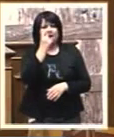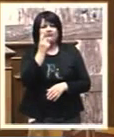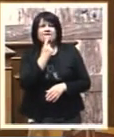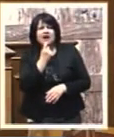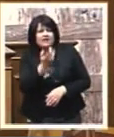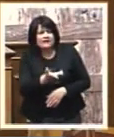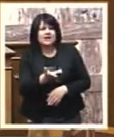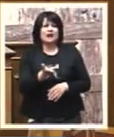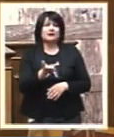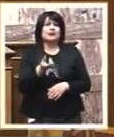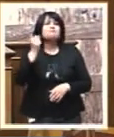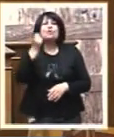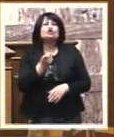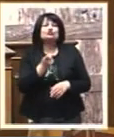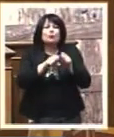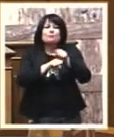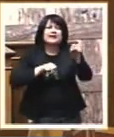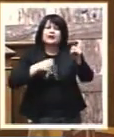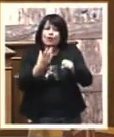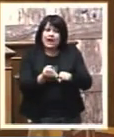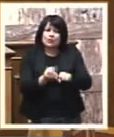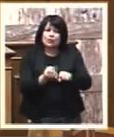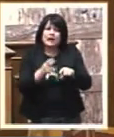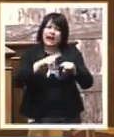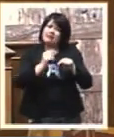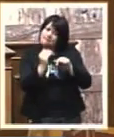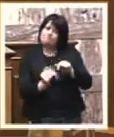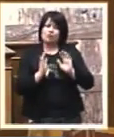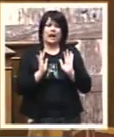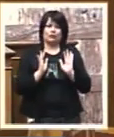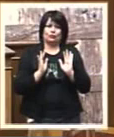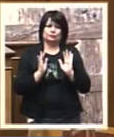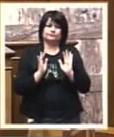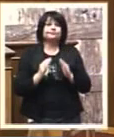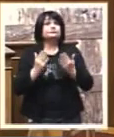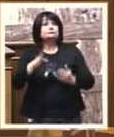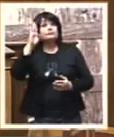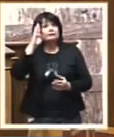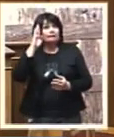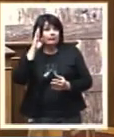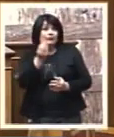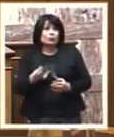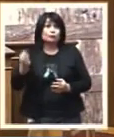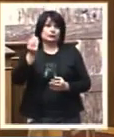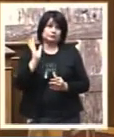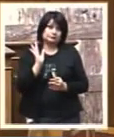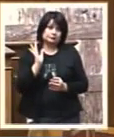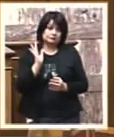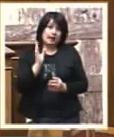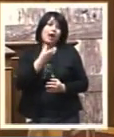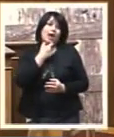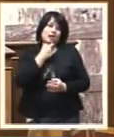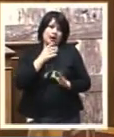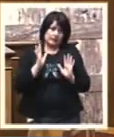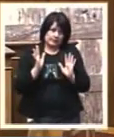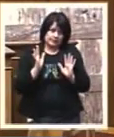τα ποσοστά των πτυχιούχων στην Ελλάδα είναι μικρότερα. Η ανεργία όμως είναι πολύ μεγαλύτερη. Στη χώρα μας και